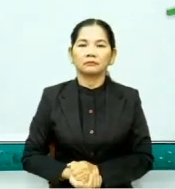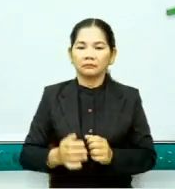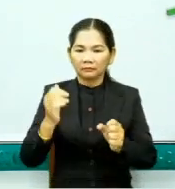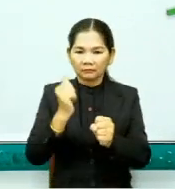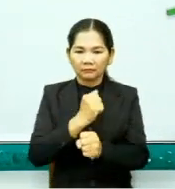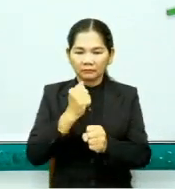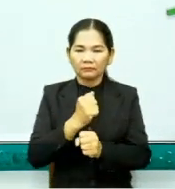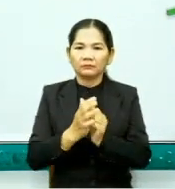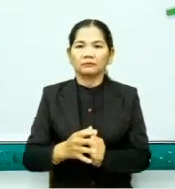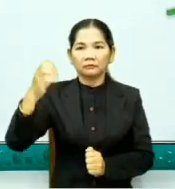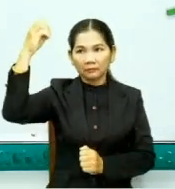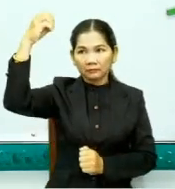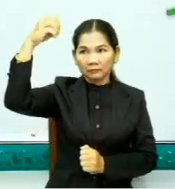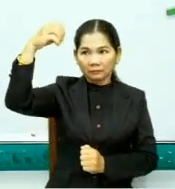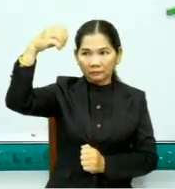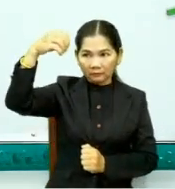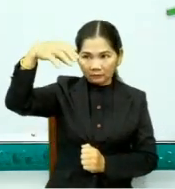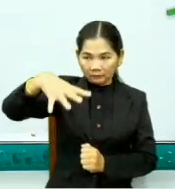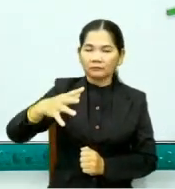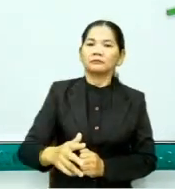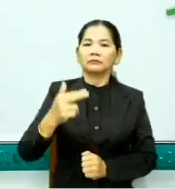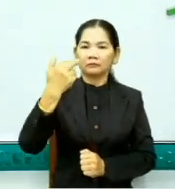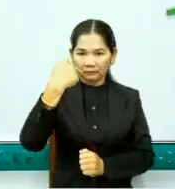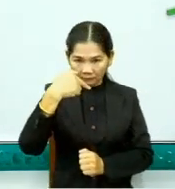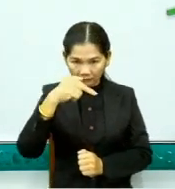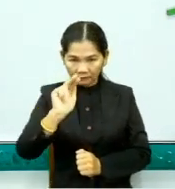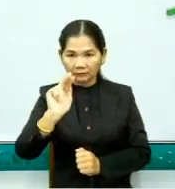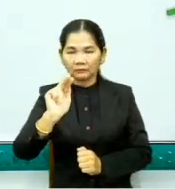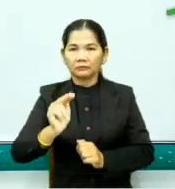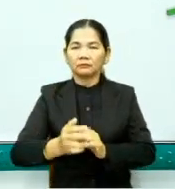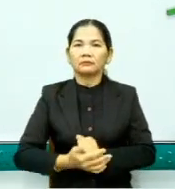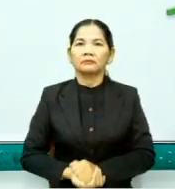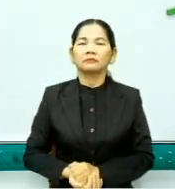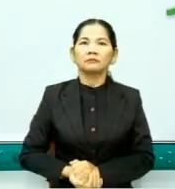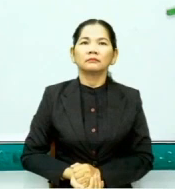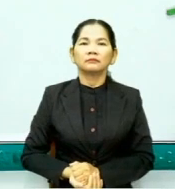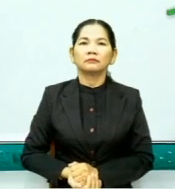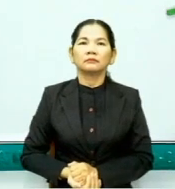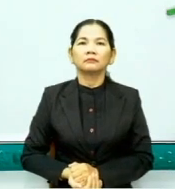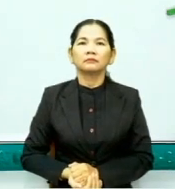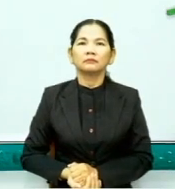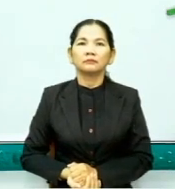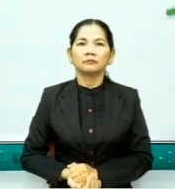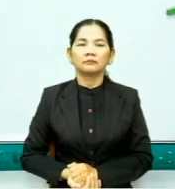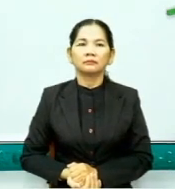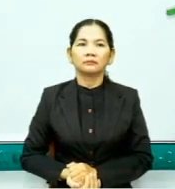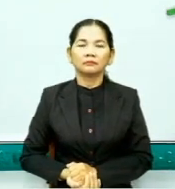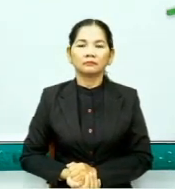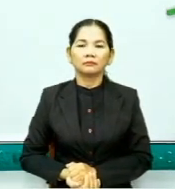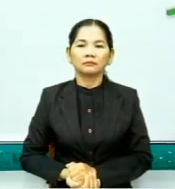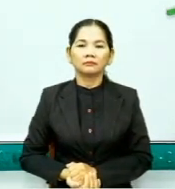Thuê làm nơi ngay tí.